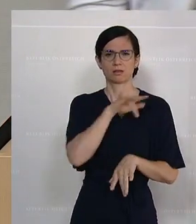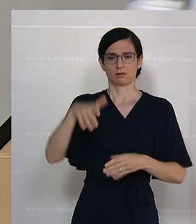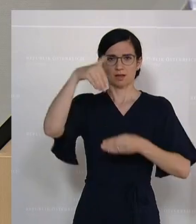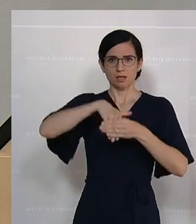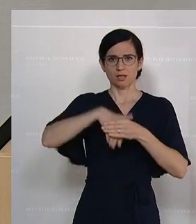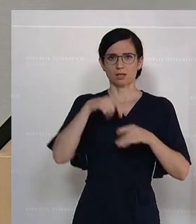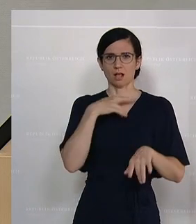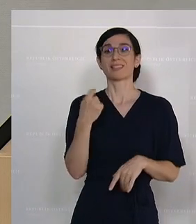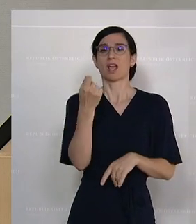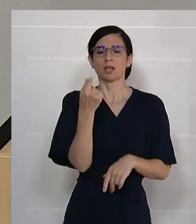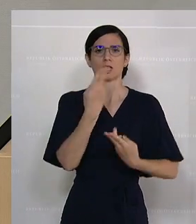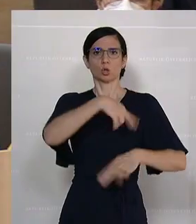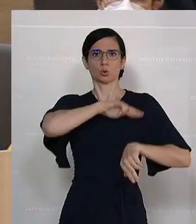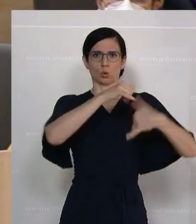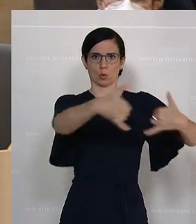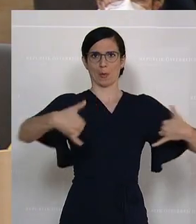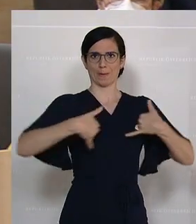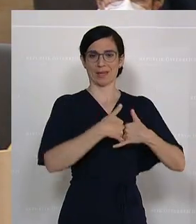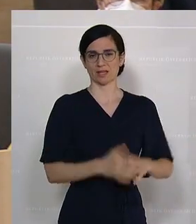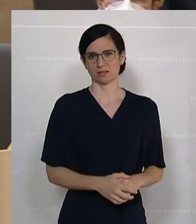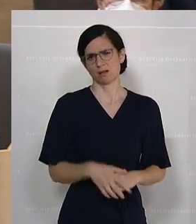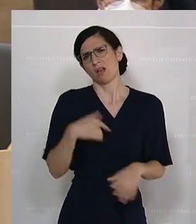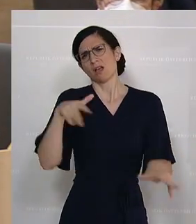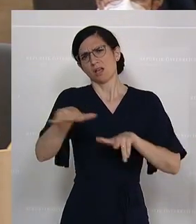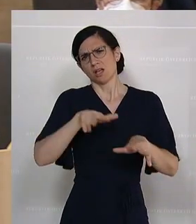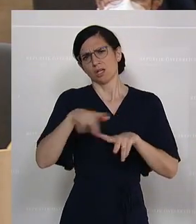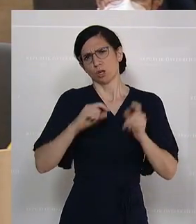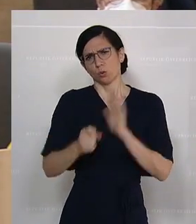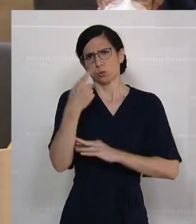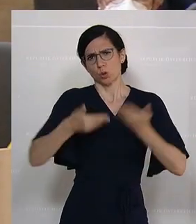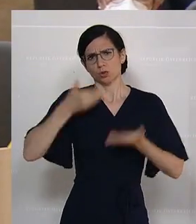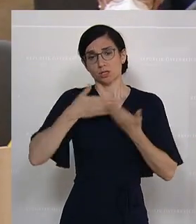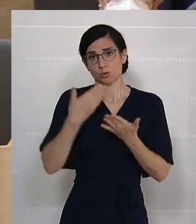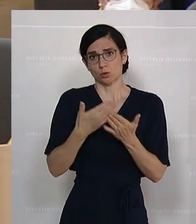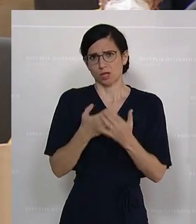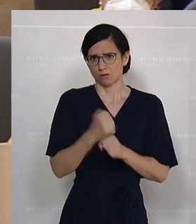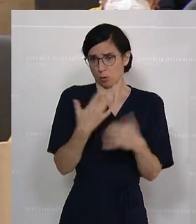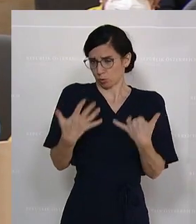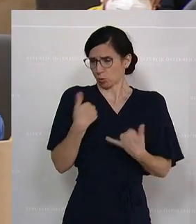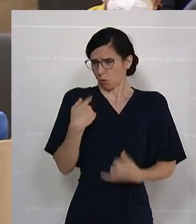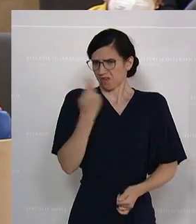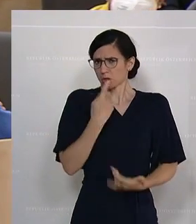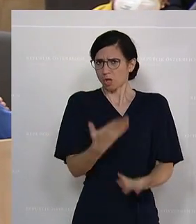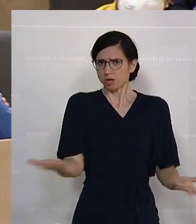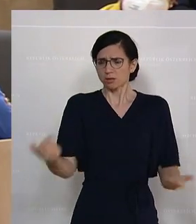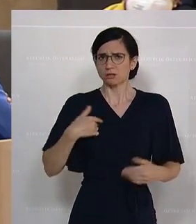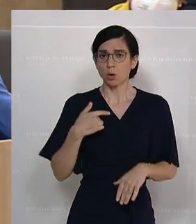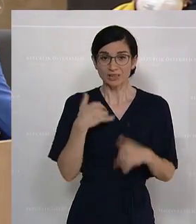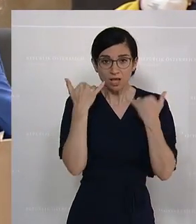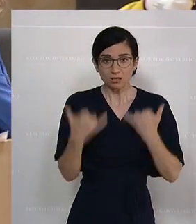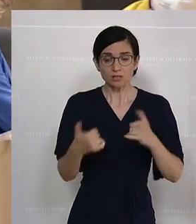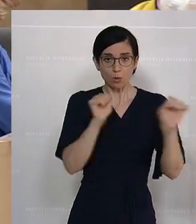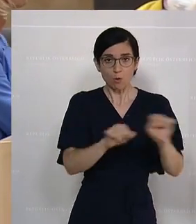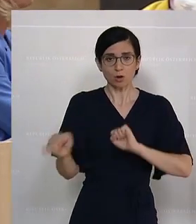dieses geld zurück pakets dafür hat die regierung diese sondersitzung ja gemacht worden ist recht verstanden habe und jetzt hätte er die gelegenheit